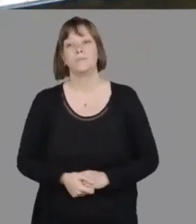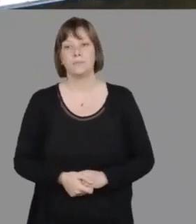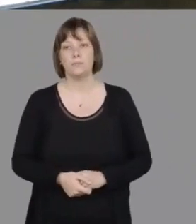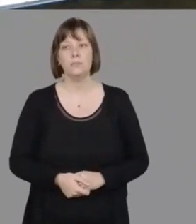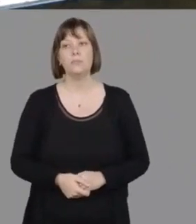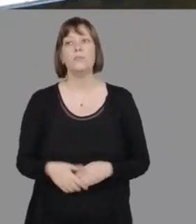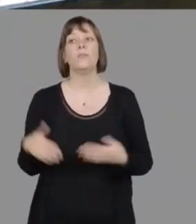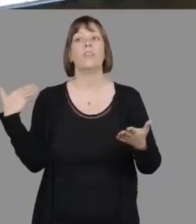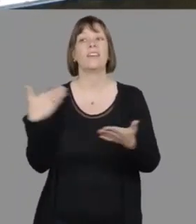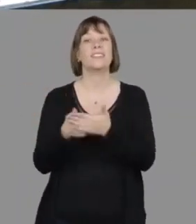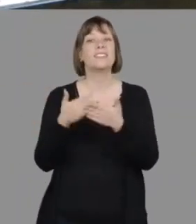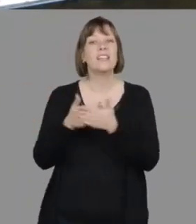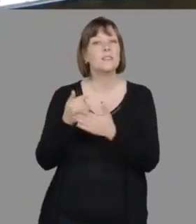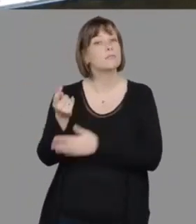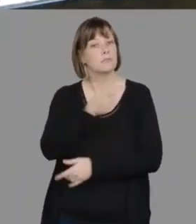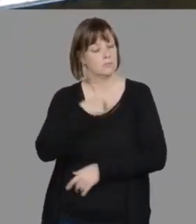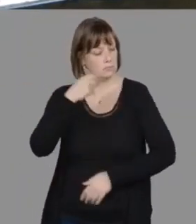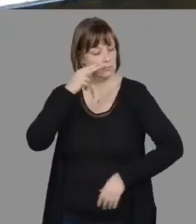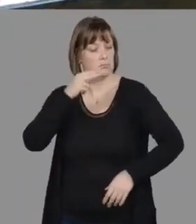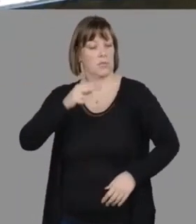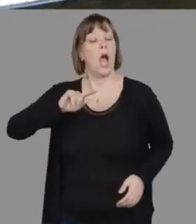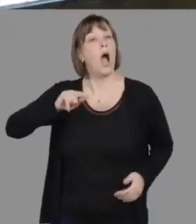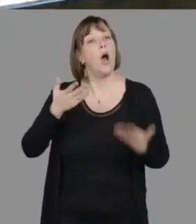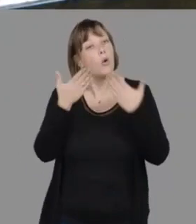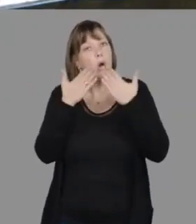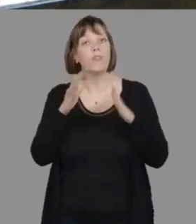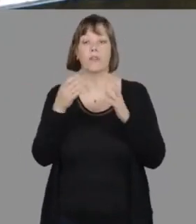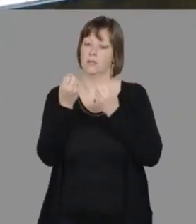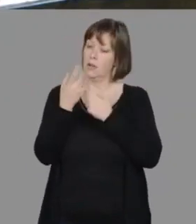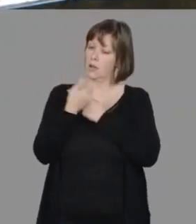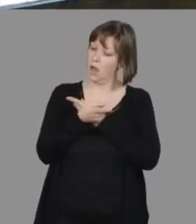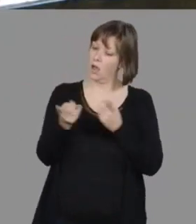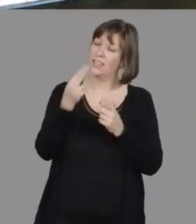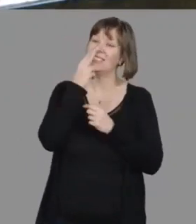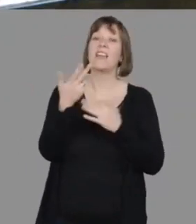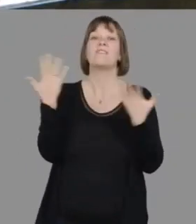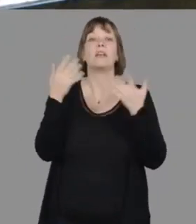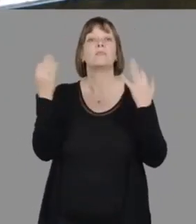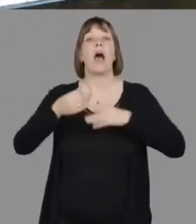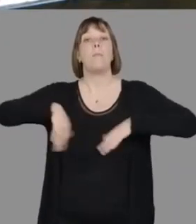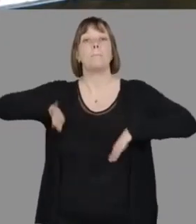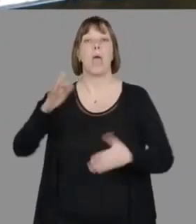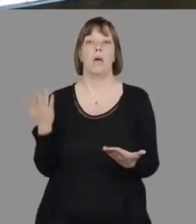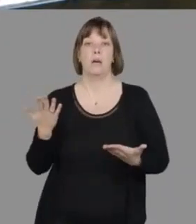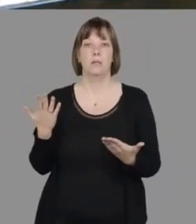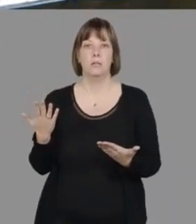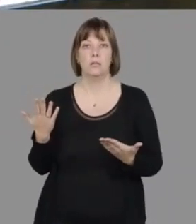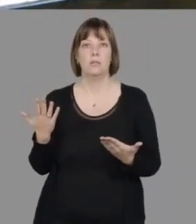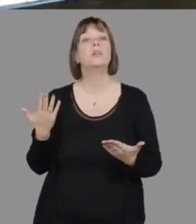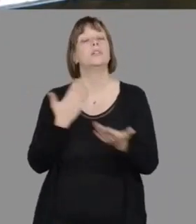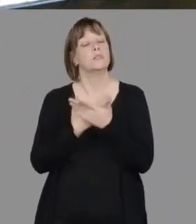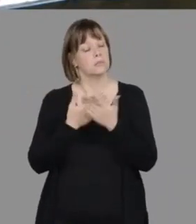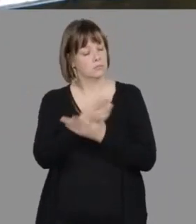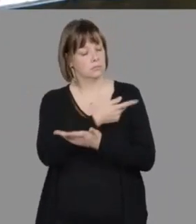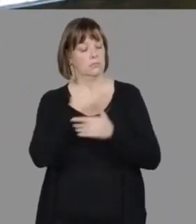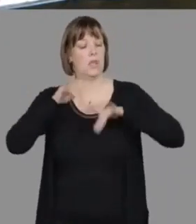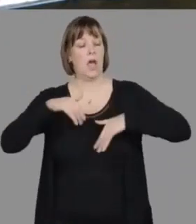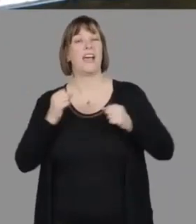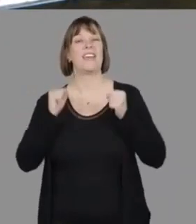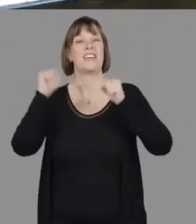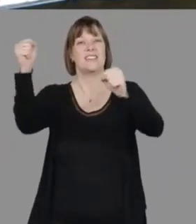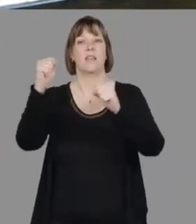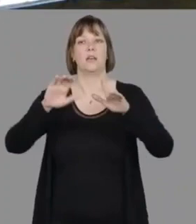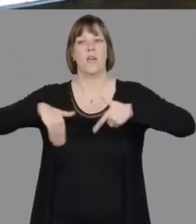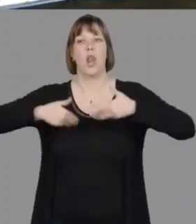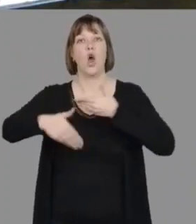Und deswegen sehen wir doch auch trotzdem offenkundig, was es mehr braucht. Deswegen haben wir eine Initiative gestartet